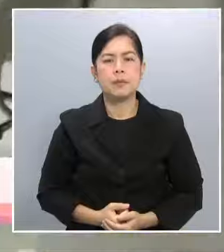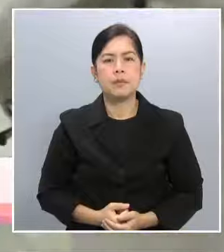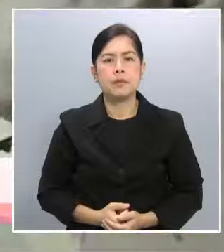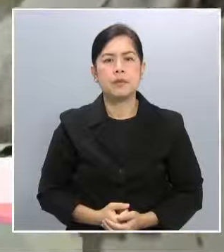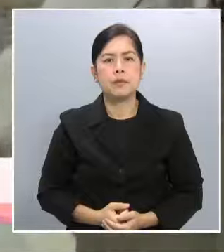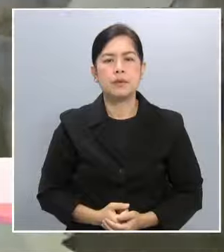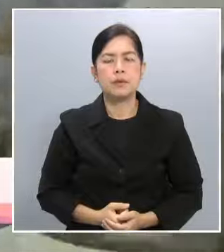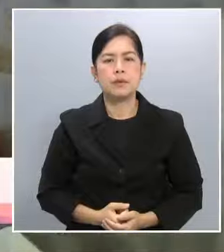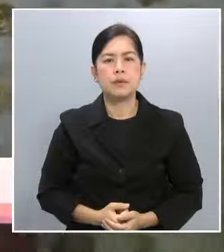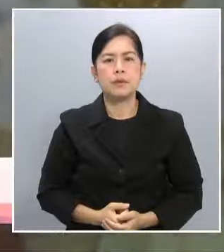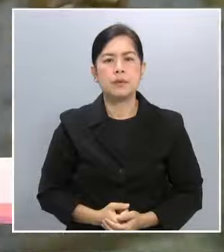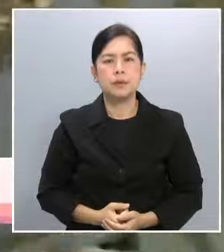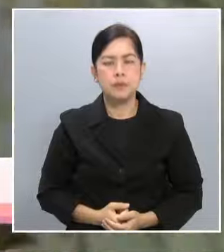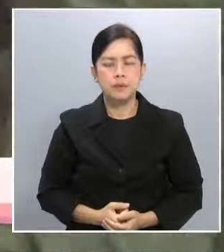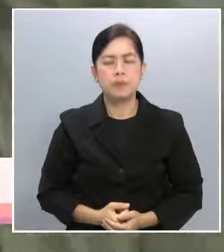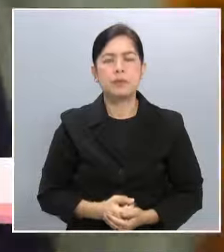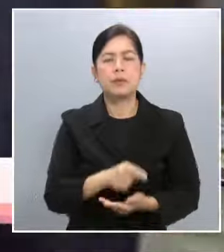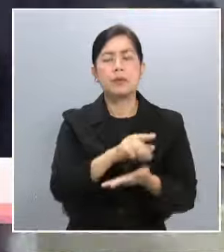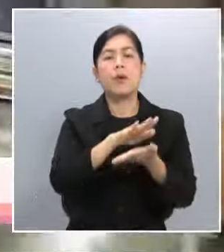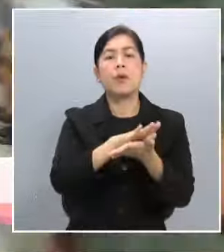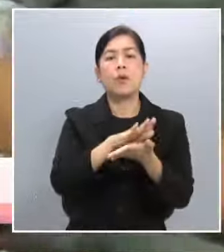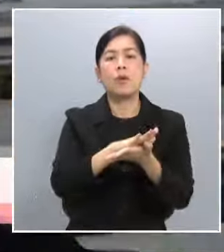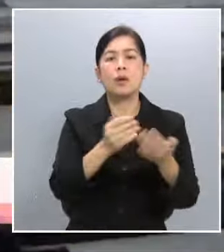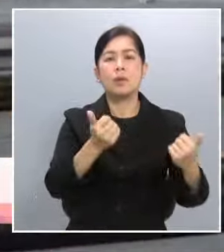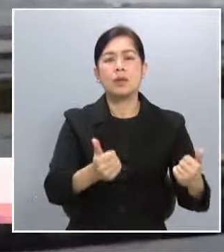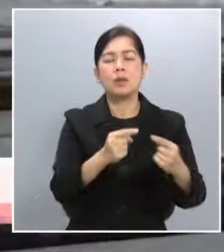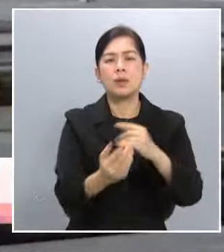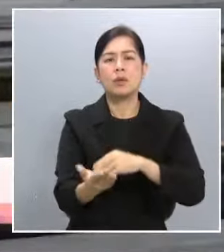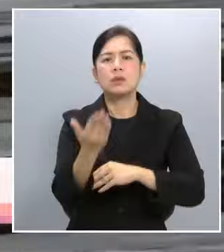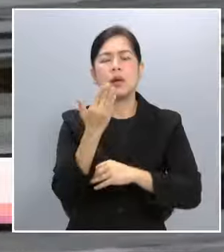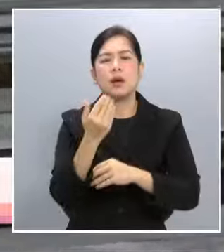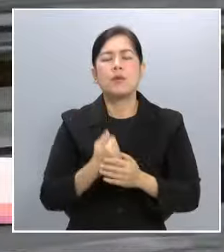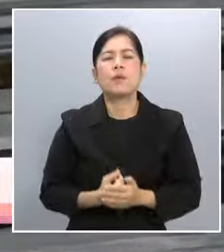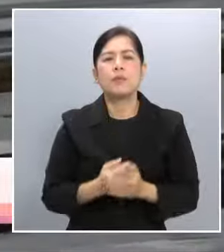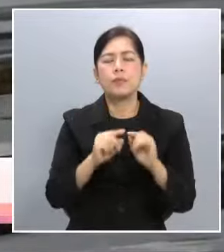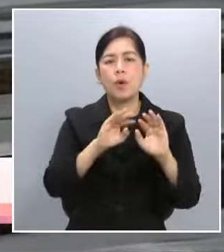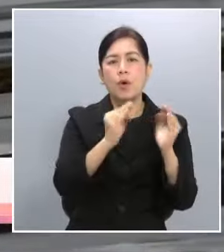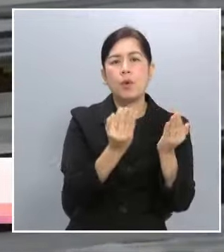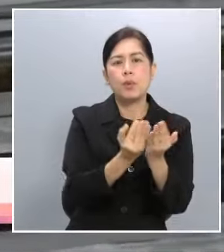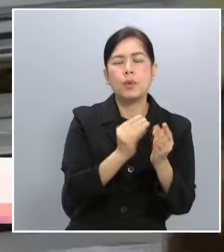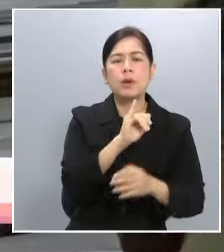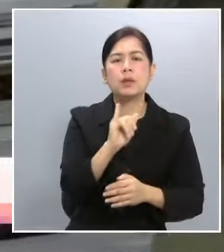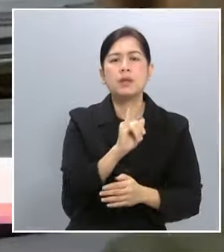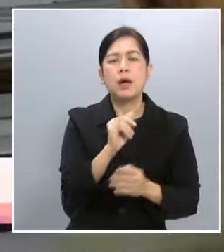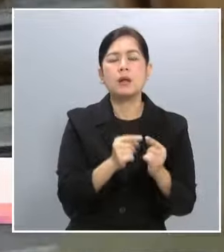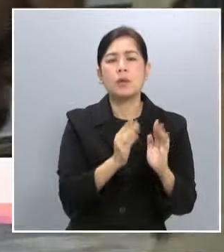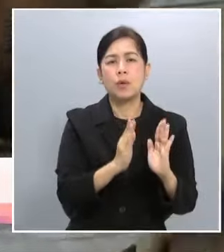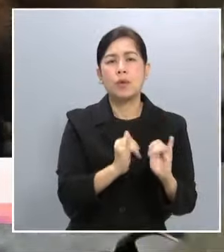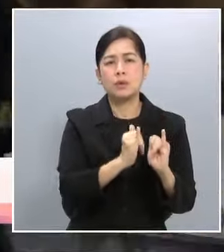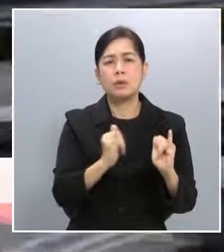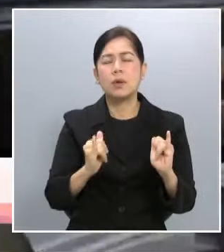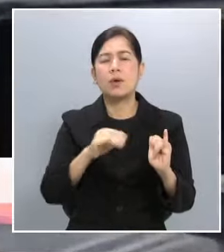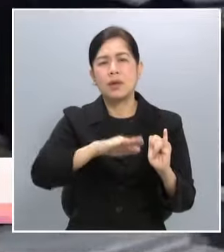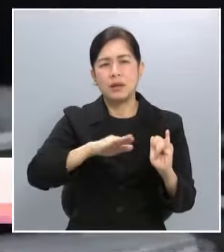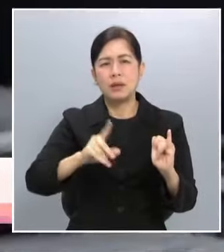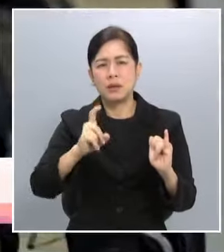ขณะที่บรรยากาศที่โรงเรียนในช่วงเช้าวันนี้ญาติของผู้เสียชีวิตนำอาหารเสื้อผ้าของเล่นมาวางบนโลงศ